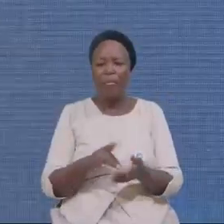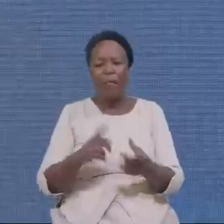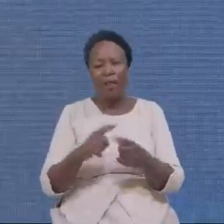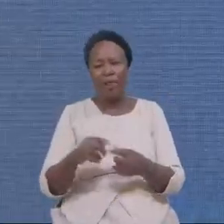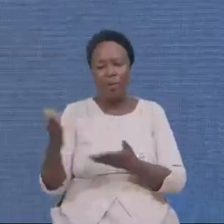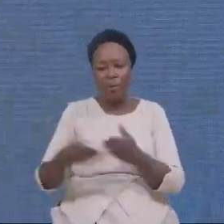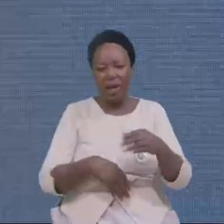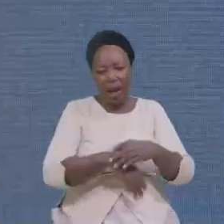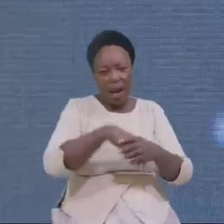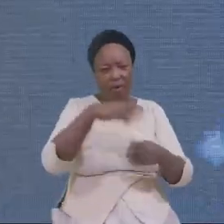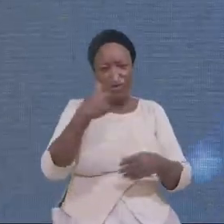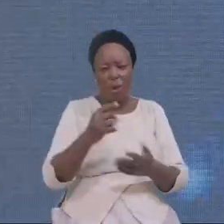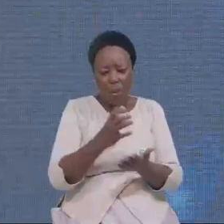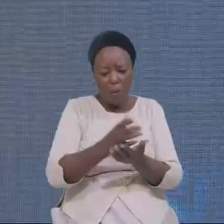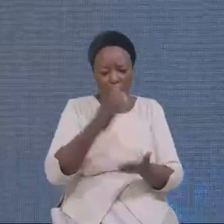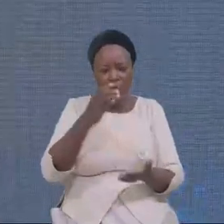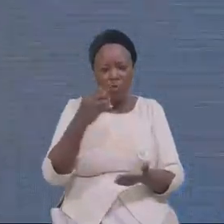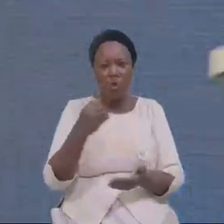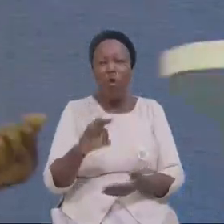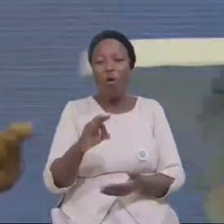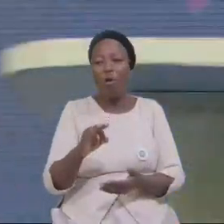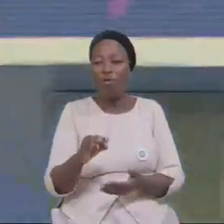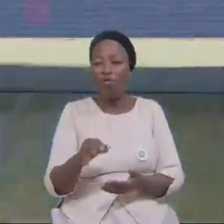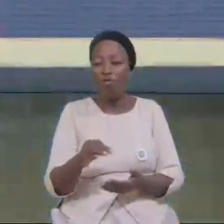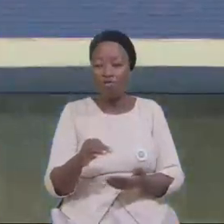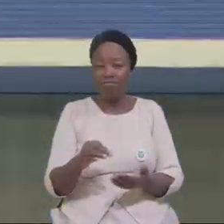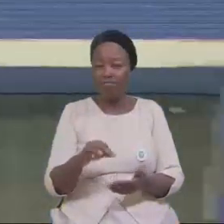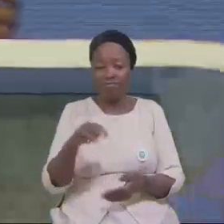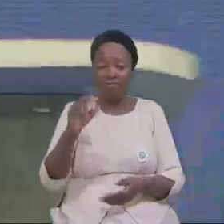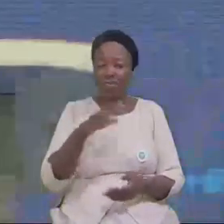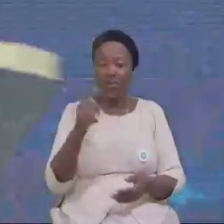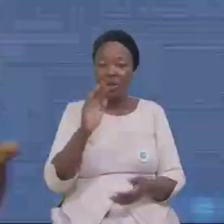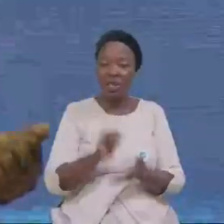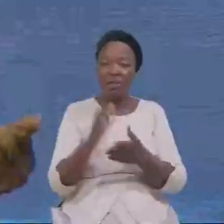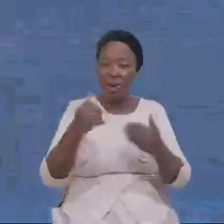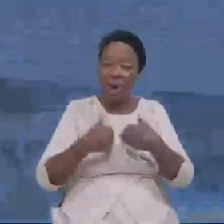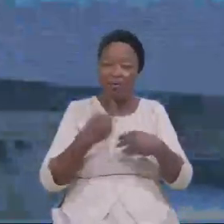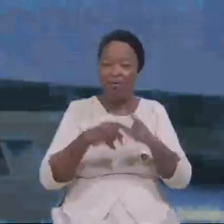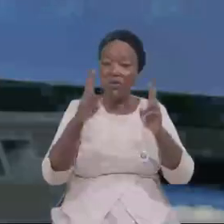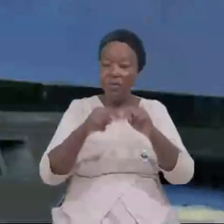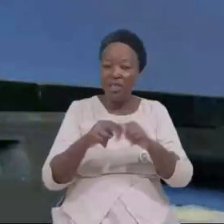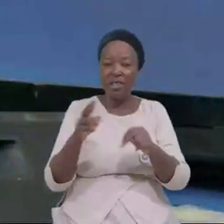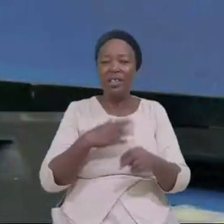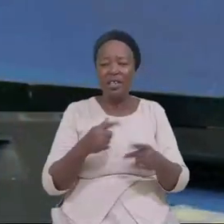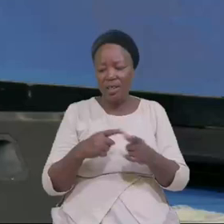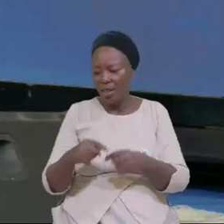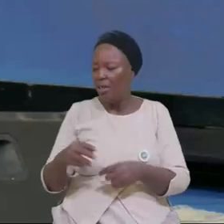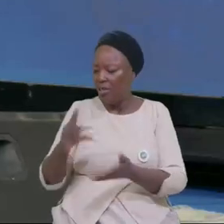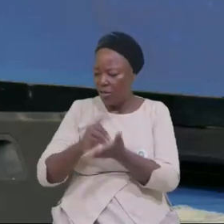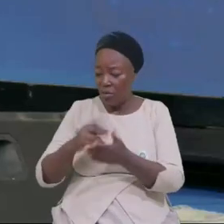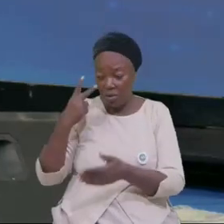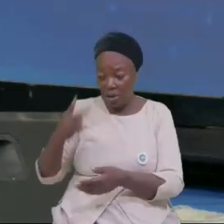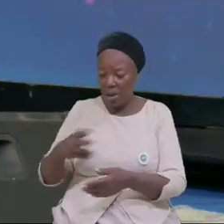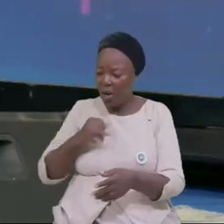sors ta bouteille de concoction. Tu dis: docteur, je vais prendre ce que tu me donnes, hein, mais regarde ceci